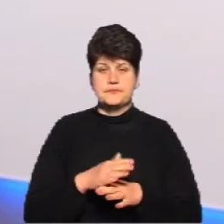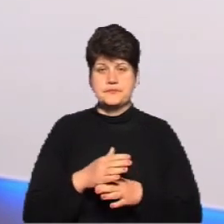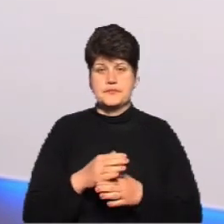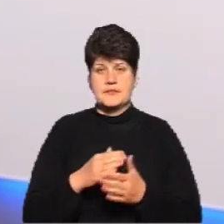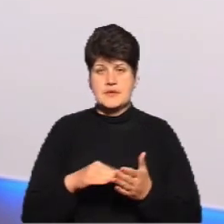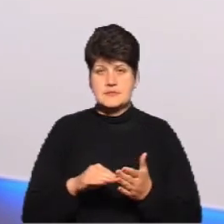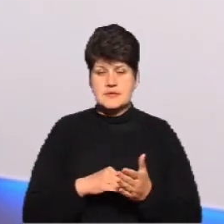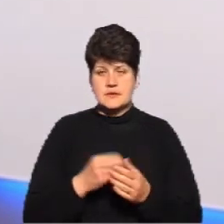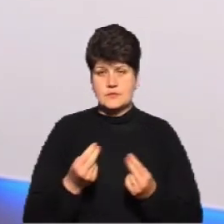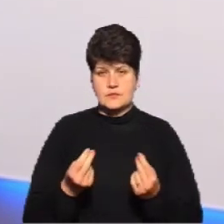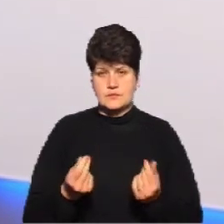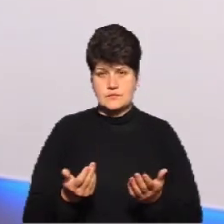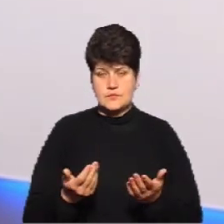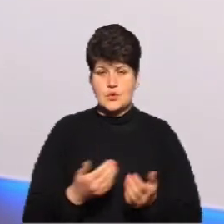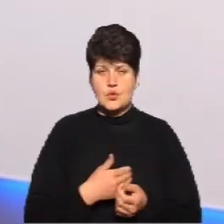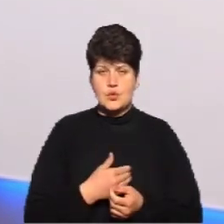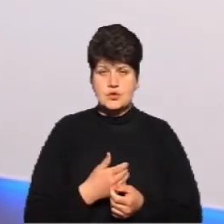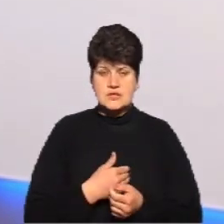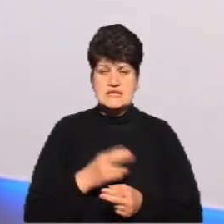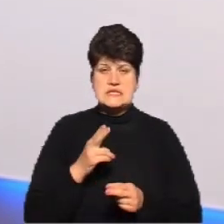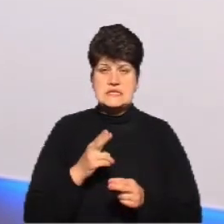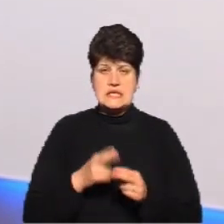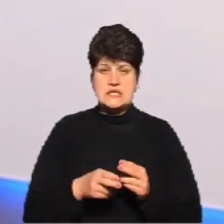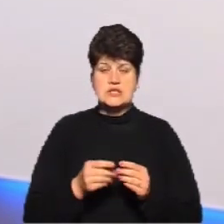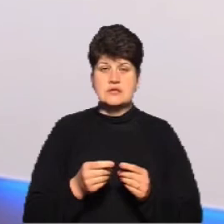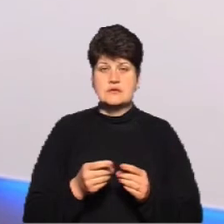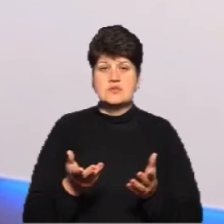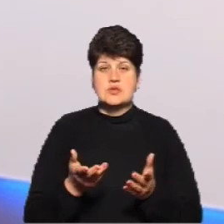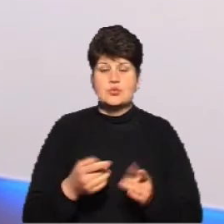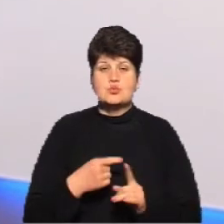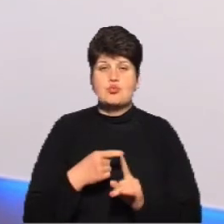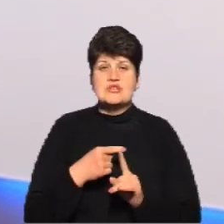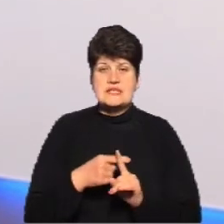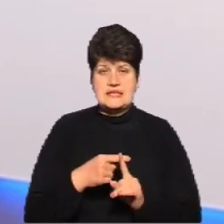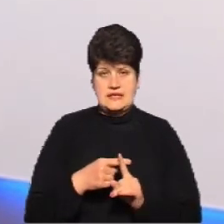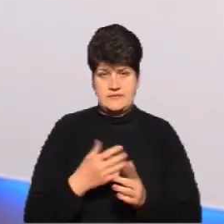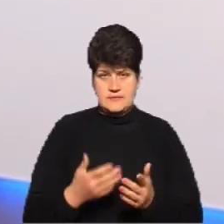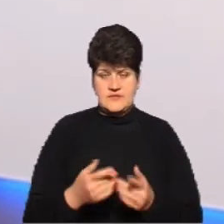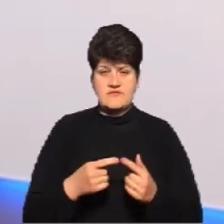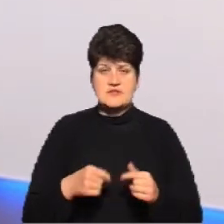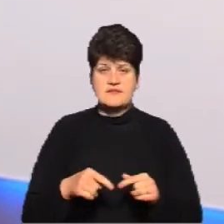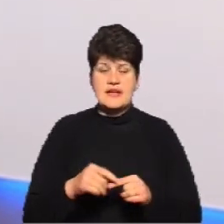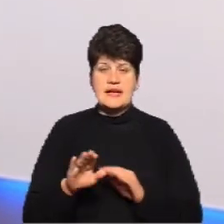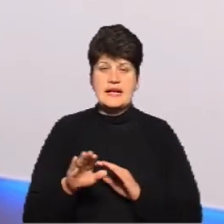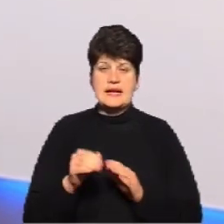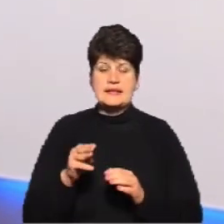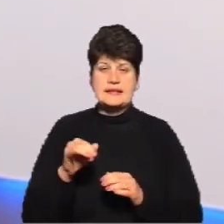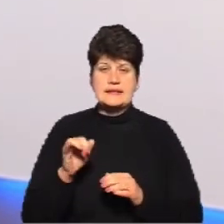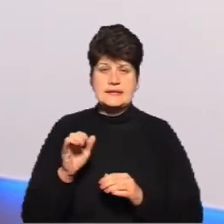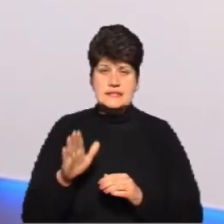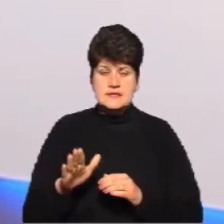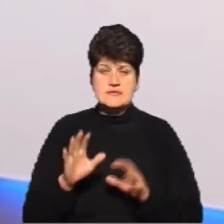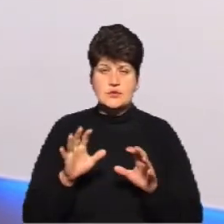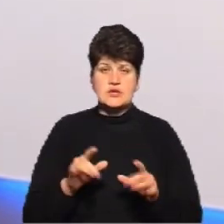Угу. Хочеться закінчити чимось позитивним. Все-таки в сфері кредитів, якихось законодавчих змін є і певні